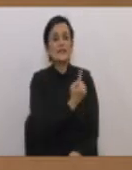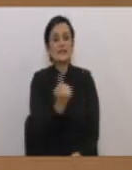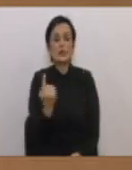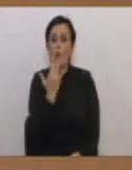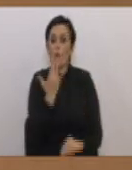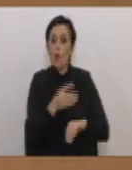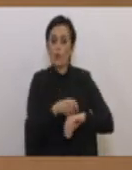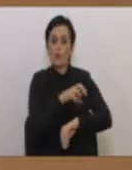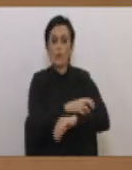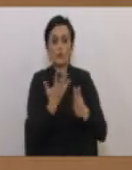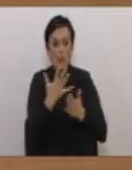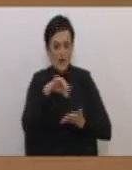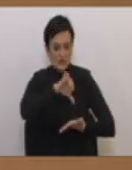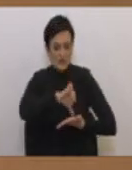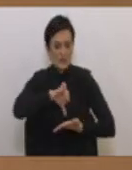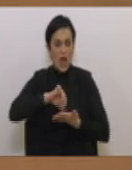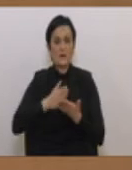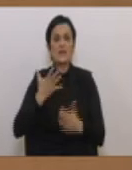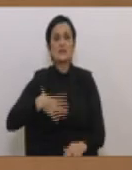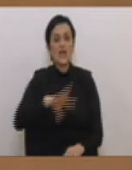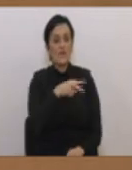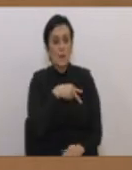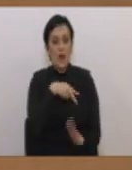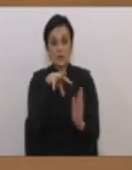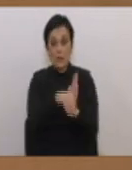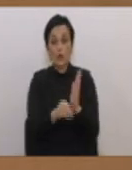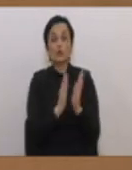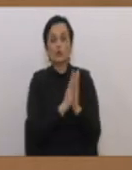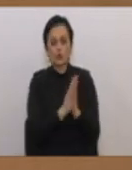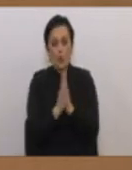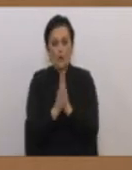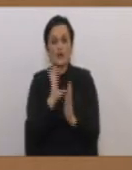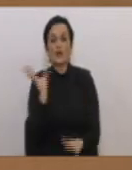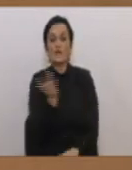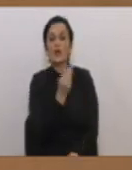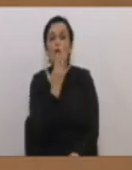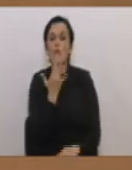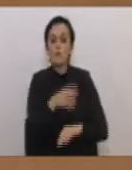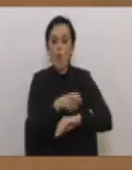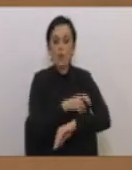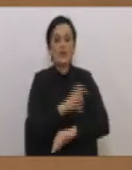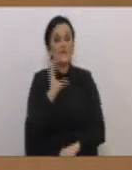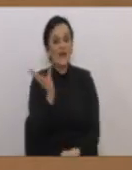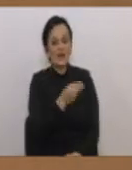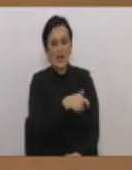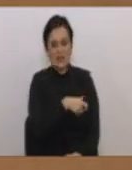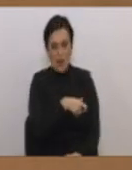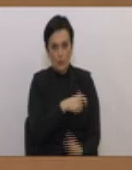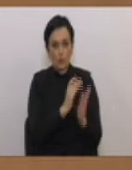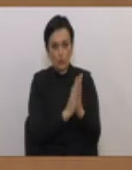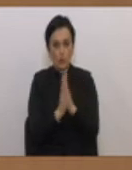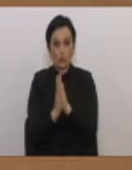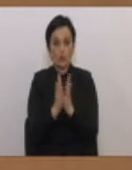პარტიის, რომელიც არის წარმოდგენილი საქართველოს პარლამენტში. და თქო ყველა პოლიტიკურ პარტიას, ყველა დეპუტატს, რომელიც